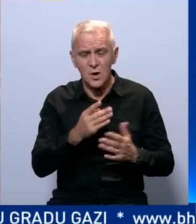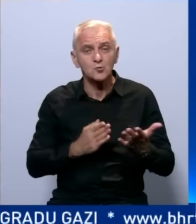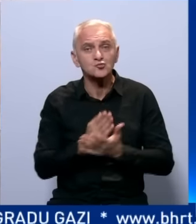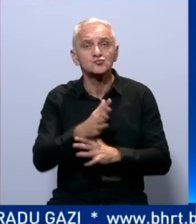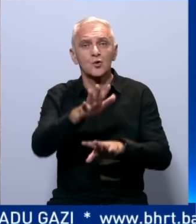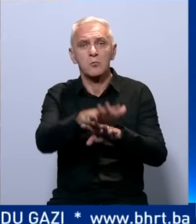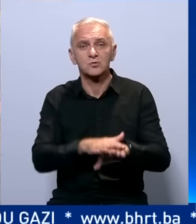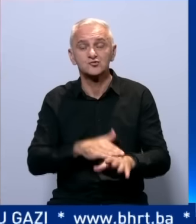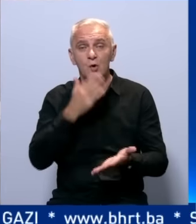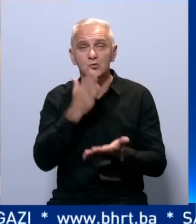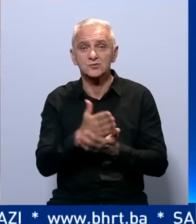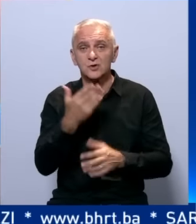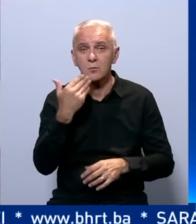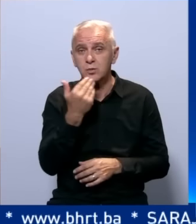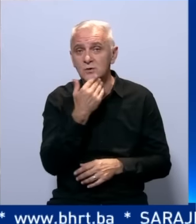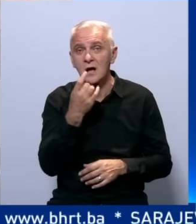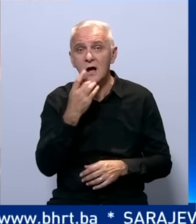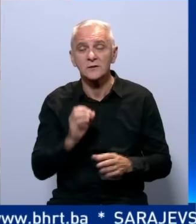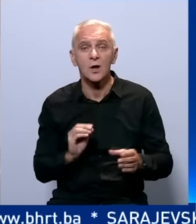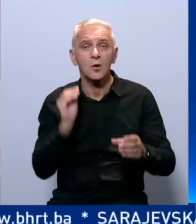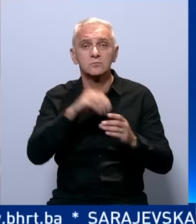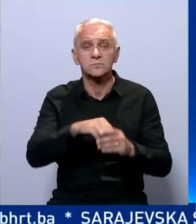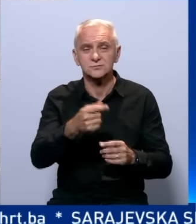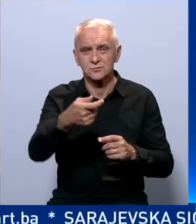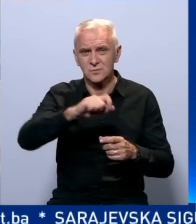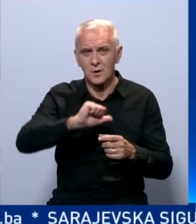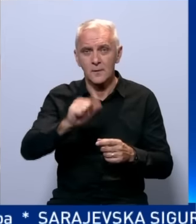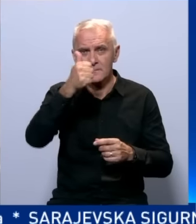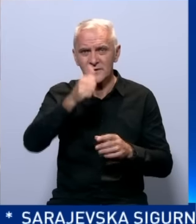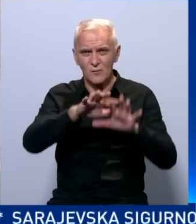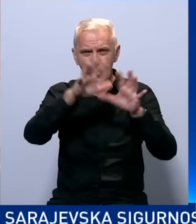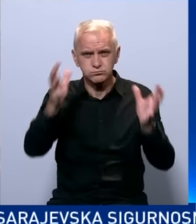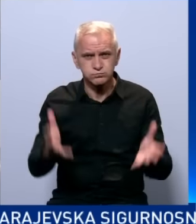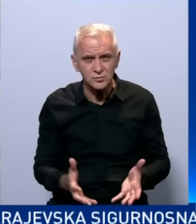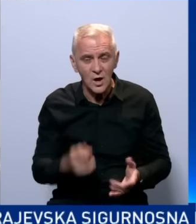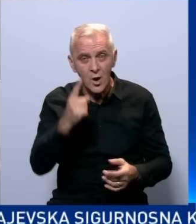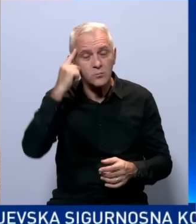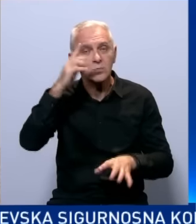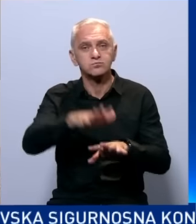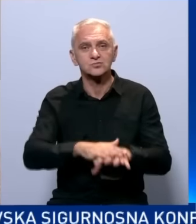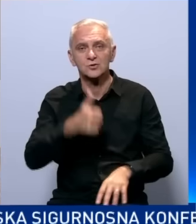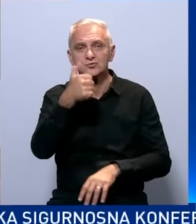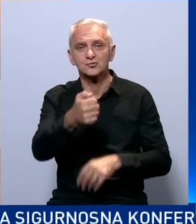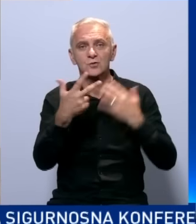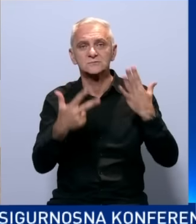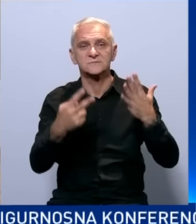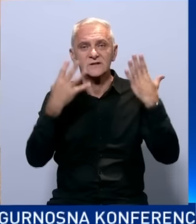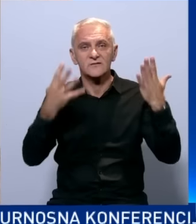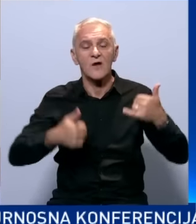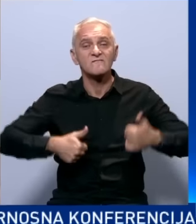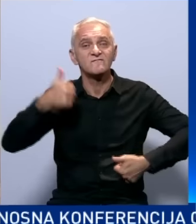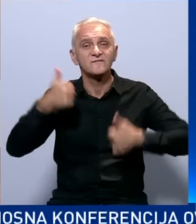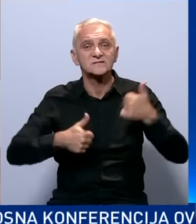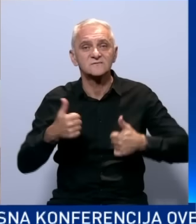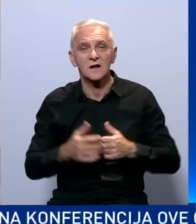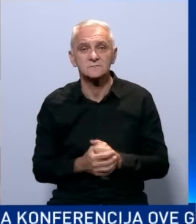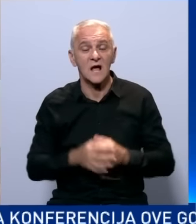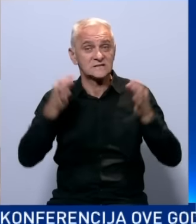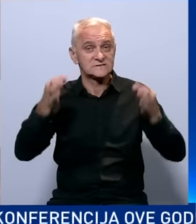službeno je započeo događaj u podne kada je ubacio slavinu u prvu baču i time označio početak 189.